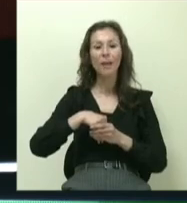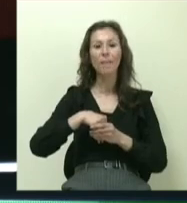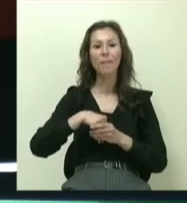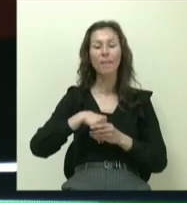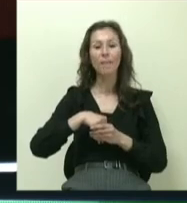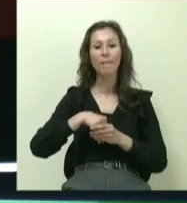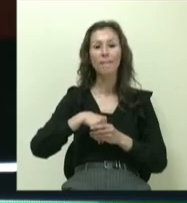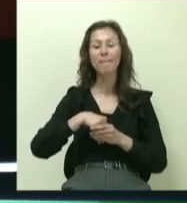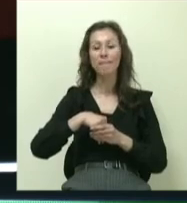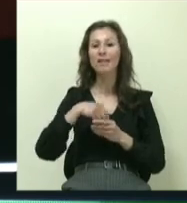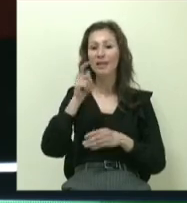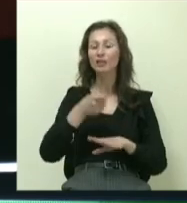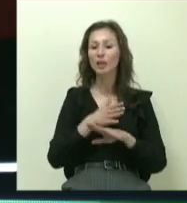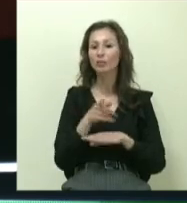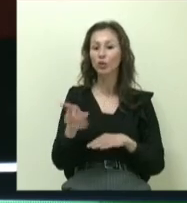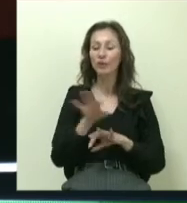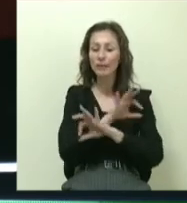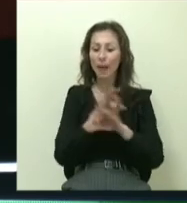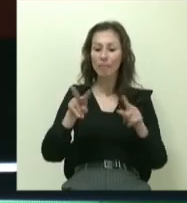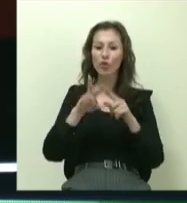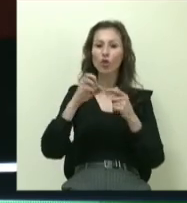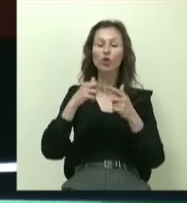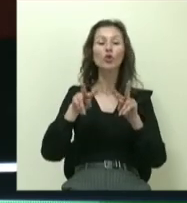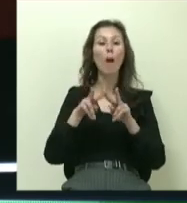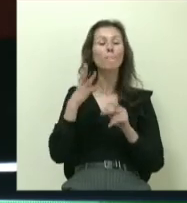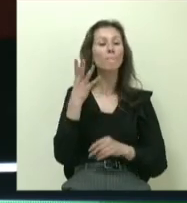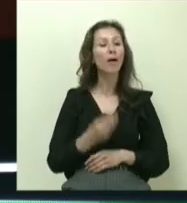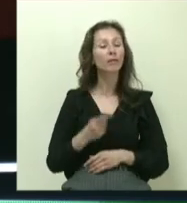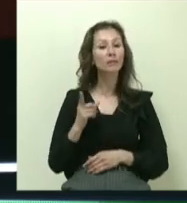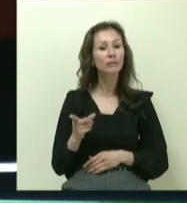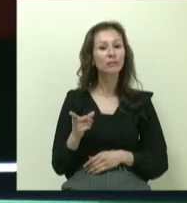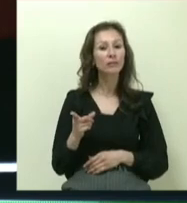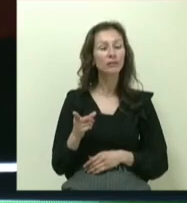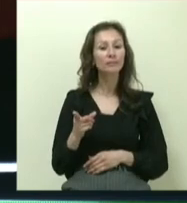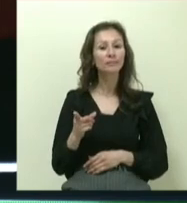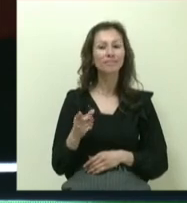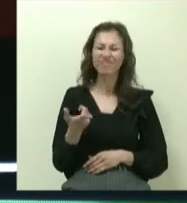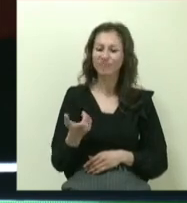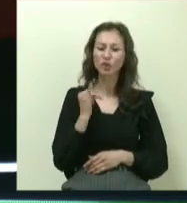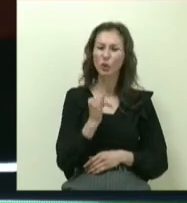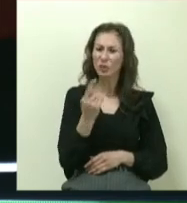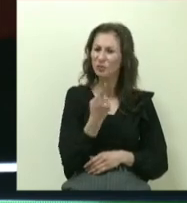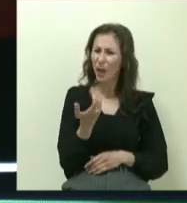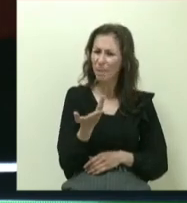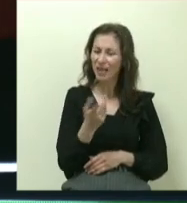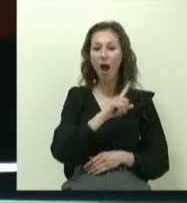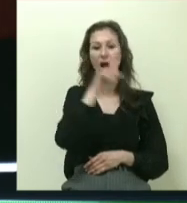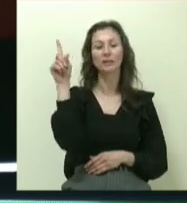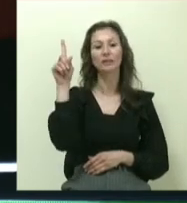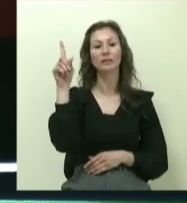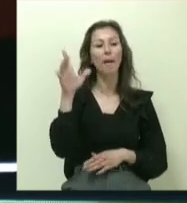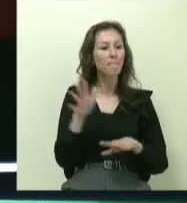üzerinde gerçekleşti ve bu bir norm haline geldi neredeyse şimdi o kötü bir şey mi Hayır